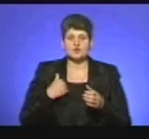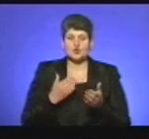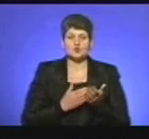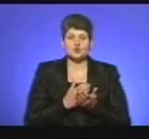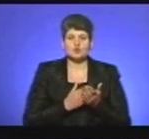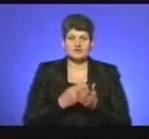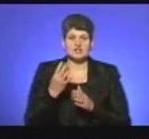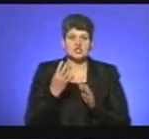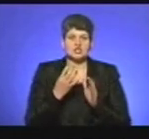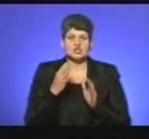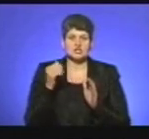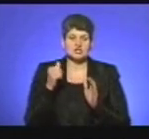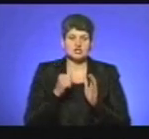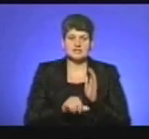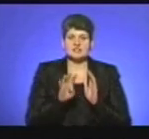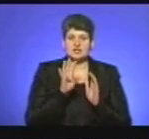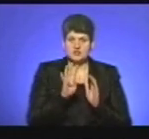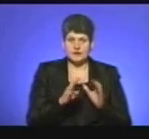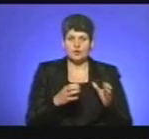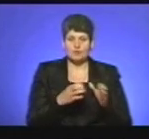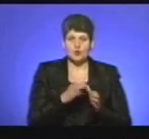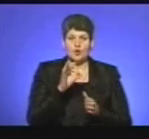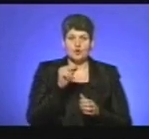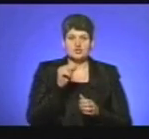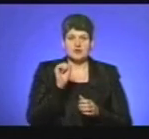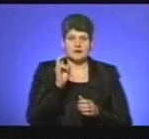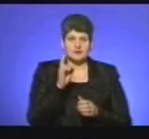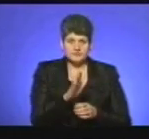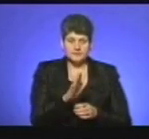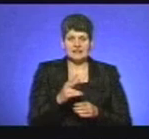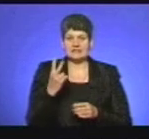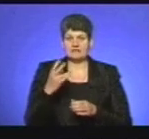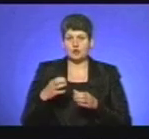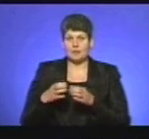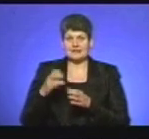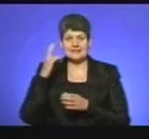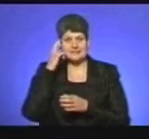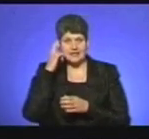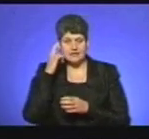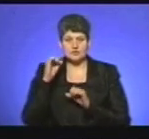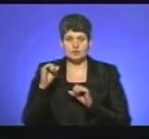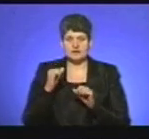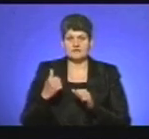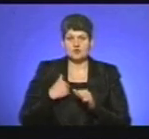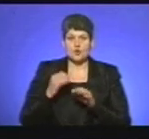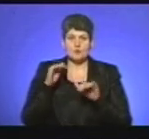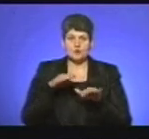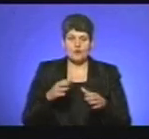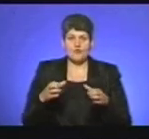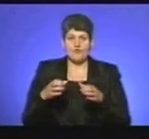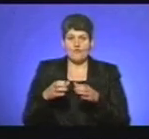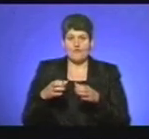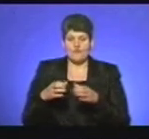із 64-го полку з Очакова, де служив Юрій Горайський, дві команди з Києва, з командування військово-морського флоту,